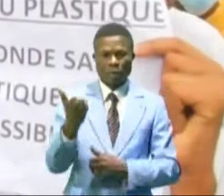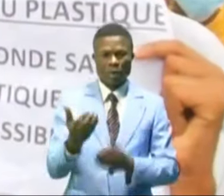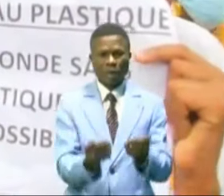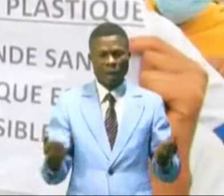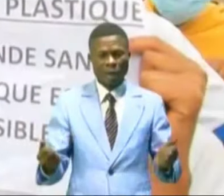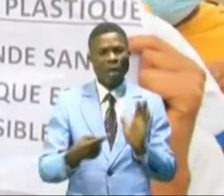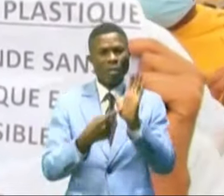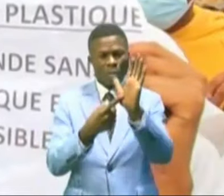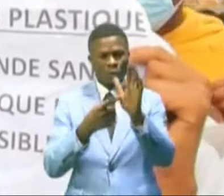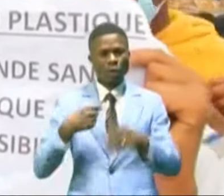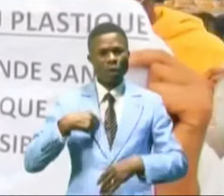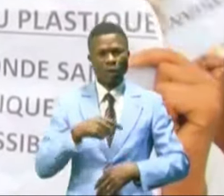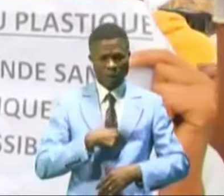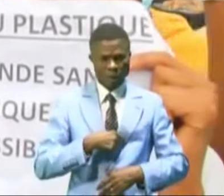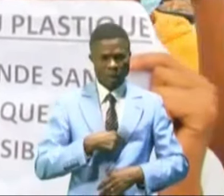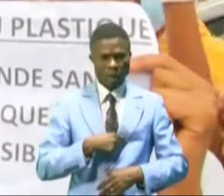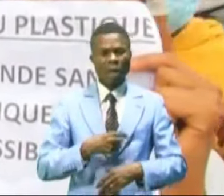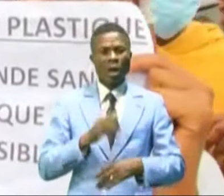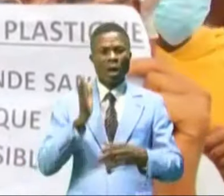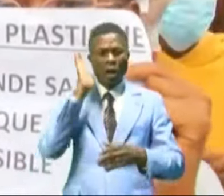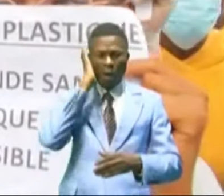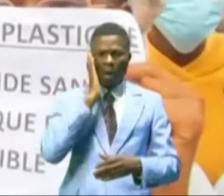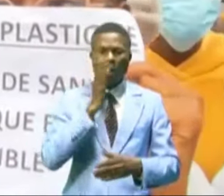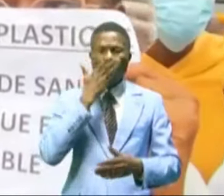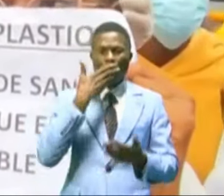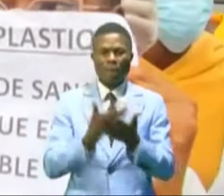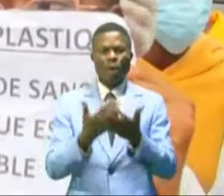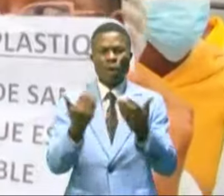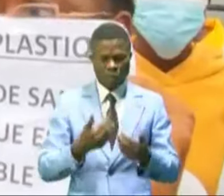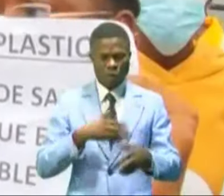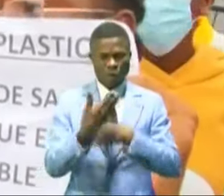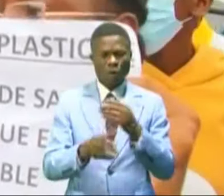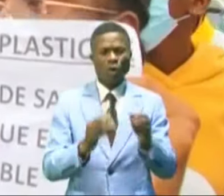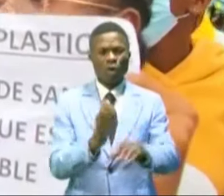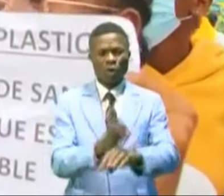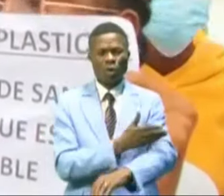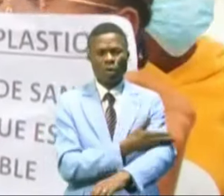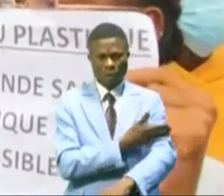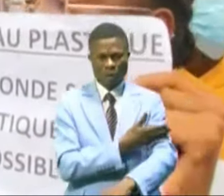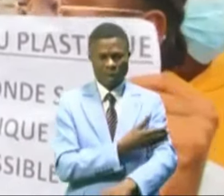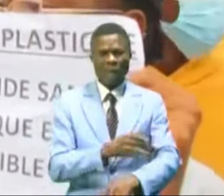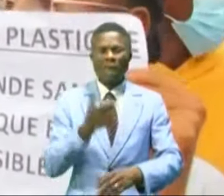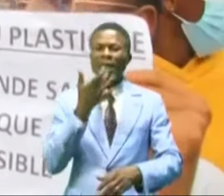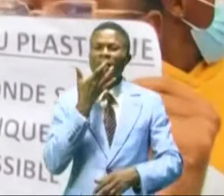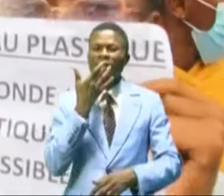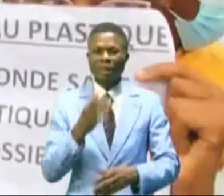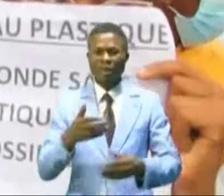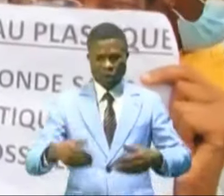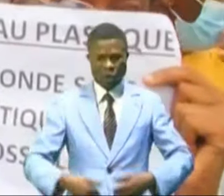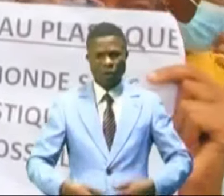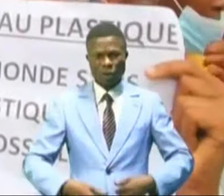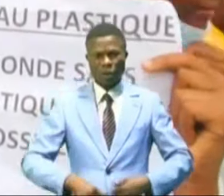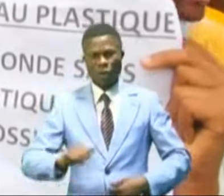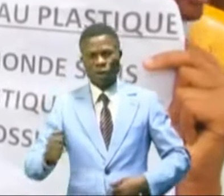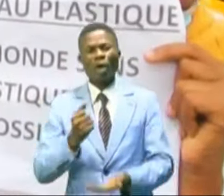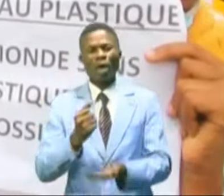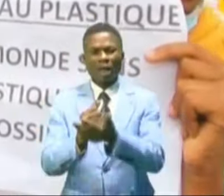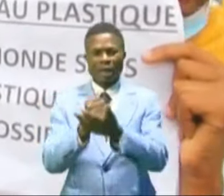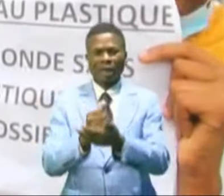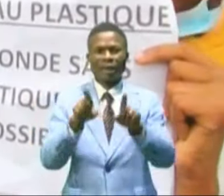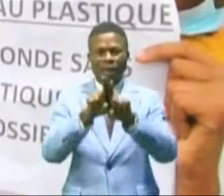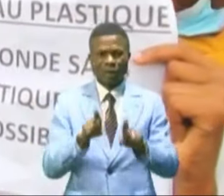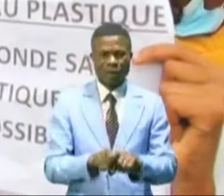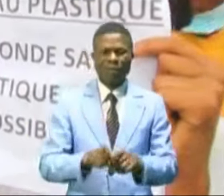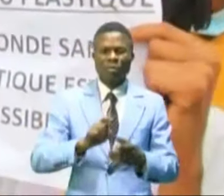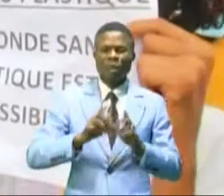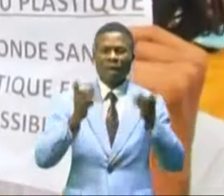démontré qu'avec un peu de volonté, on peut faire beaucoup de choses. Voilà, ce n'est pas eux qui ont jeté ces plastiques ici, mais elles viennent un peu aider un peu à